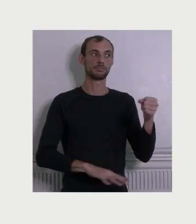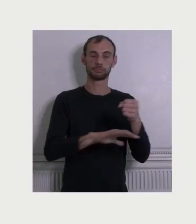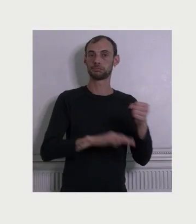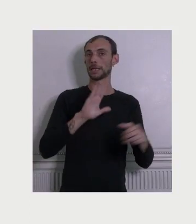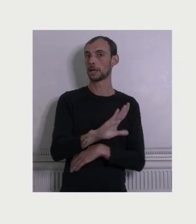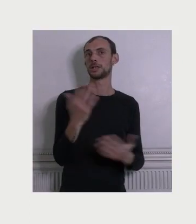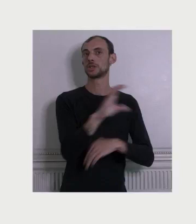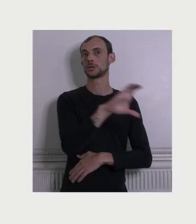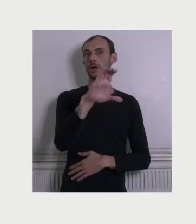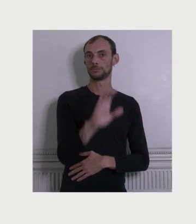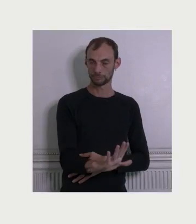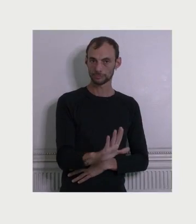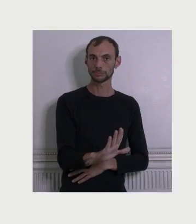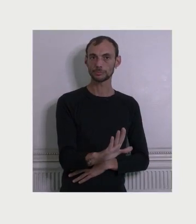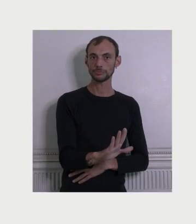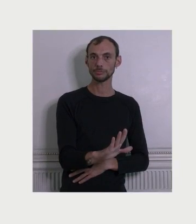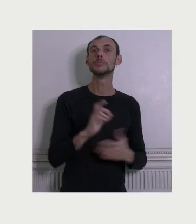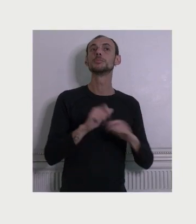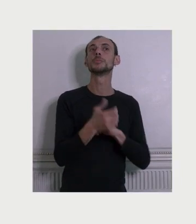dire, comme la distribution de gourdes, mais aussi